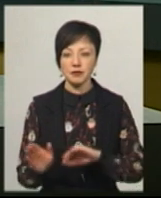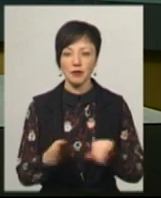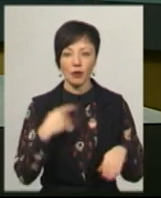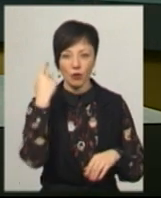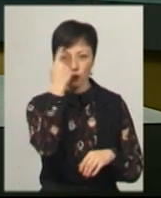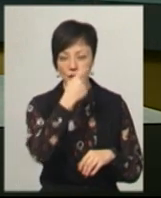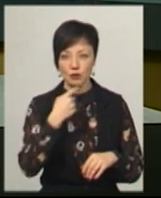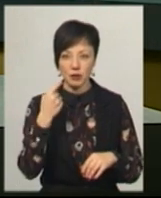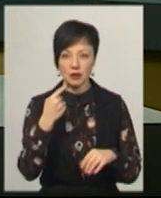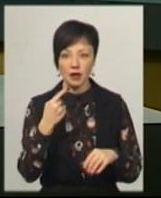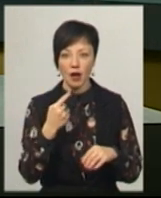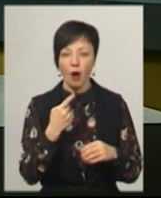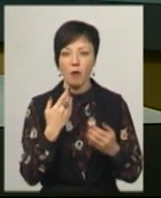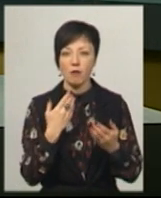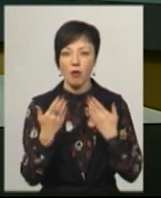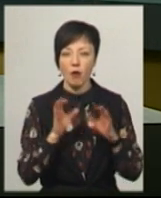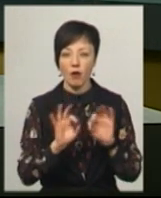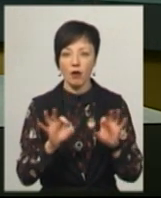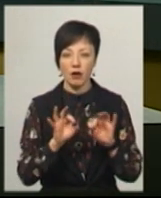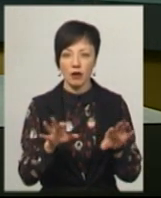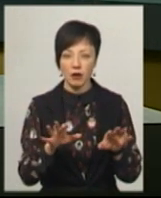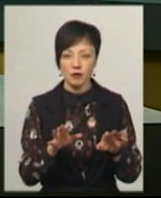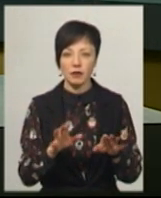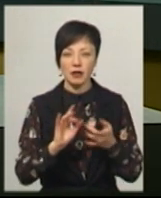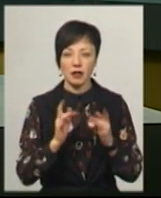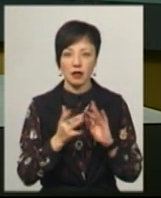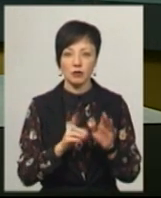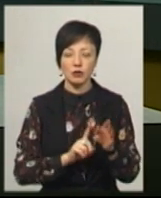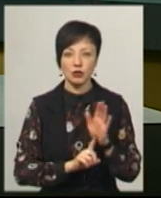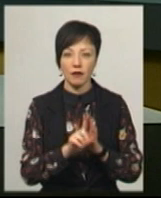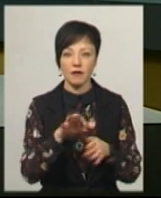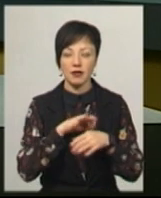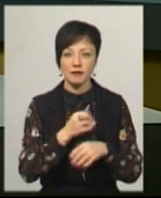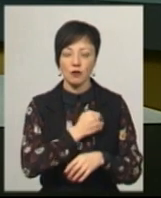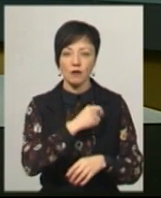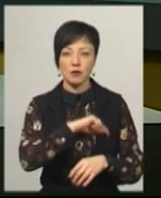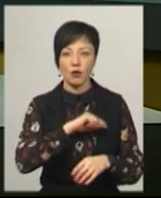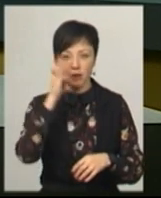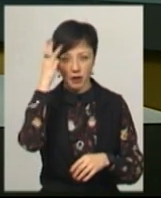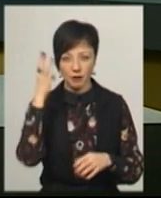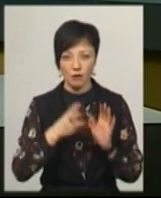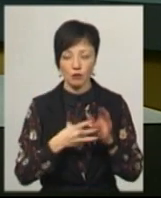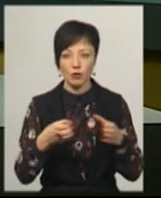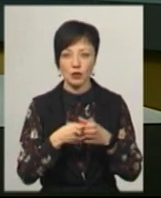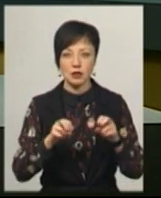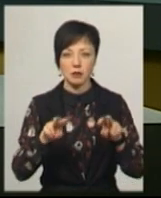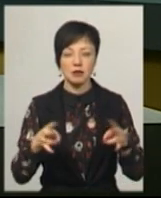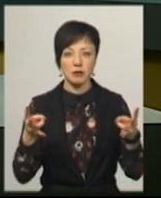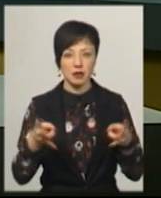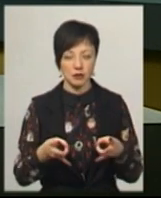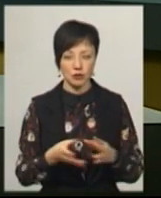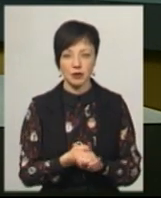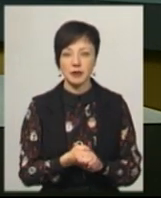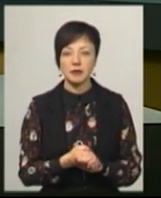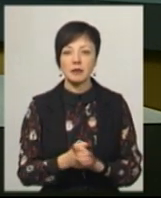Особистий блог у соціальних мережах розпочав вести військовий психолог Хмельницького 8-го полку спеціального призначення Олександр Дармороз.